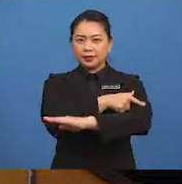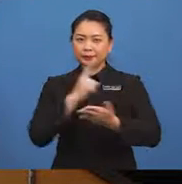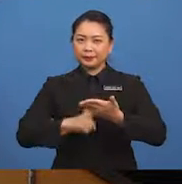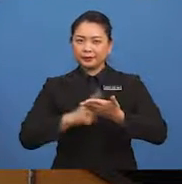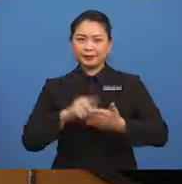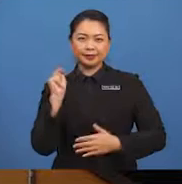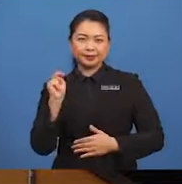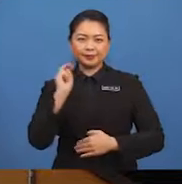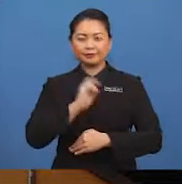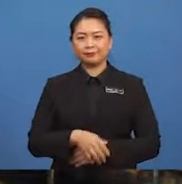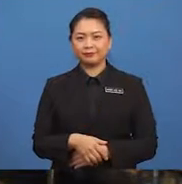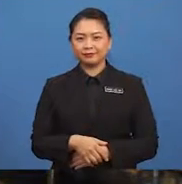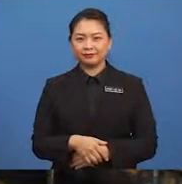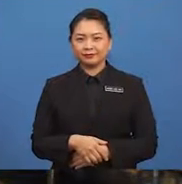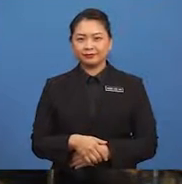nanti.